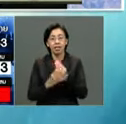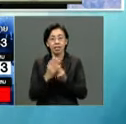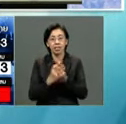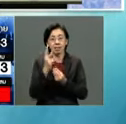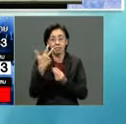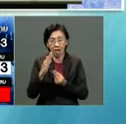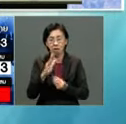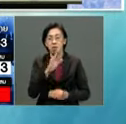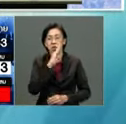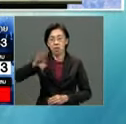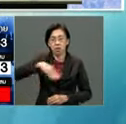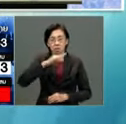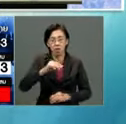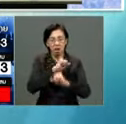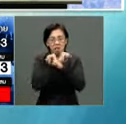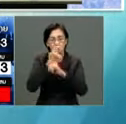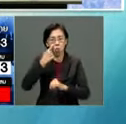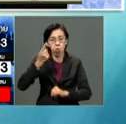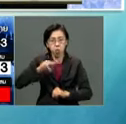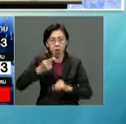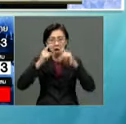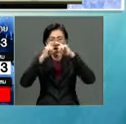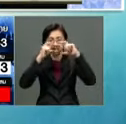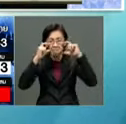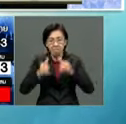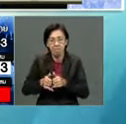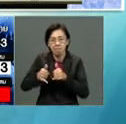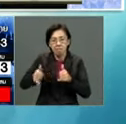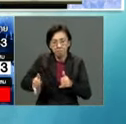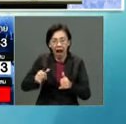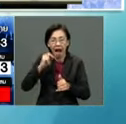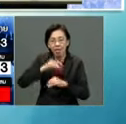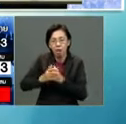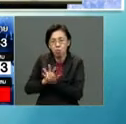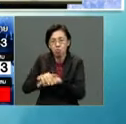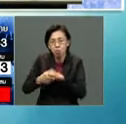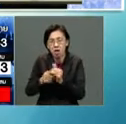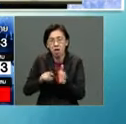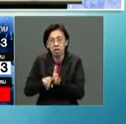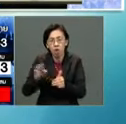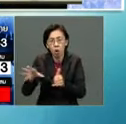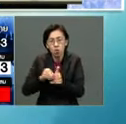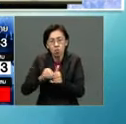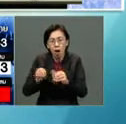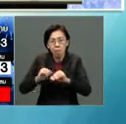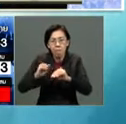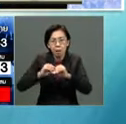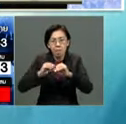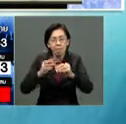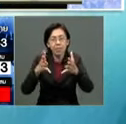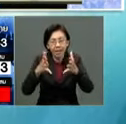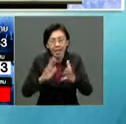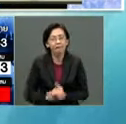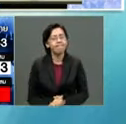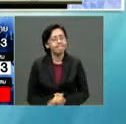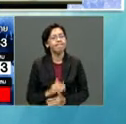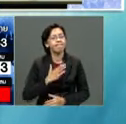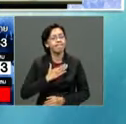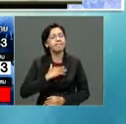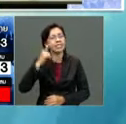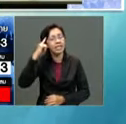กแล้วเราสามารถที่จะมีตัวเลขหลักเดียวนี้ไปได้นานๆระยะของการที่เราจะดูแต่ละระยะ14วั